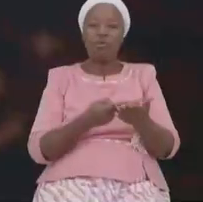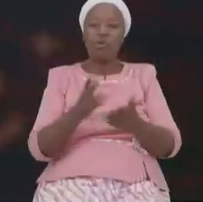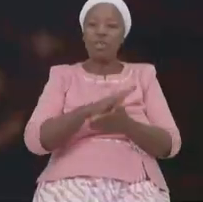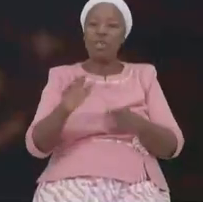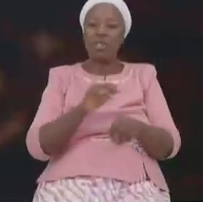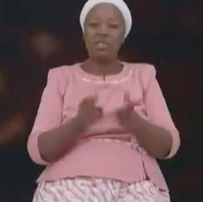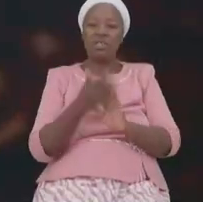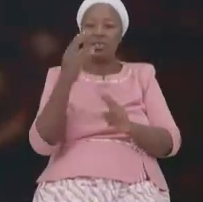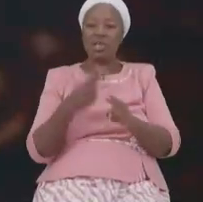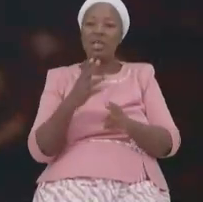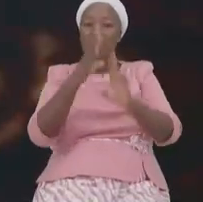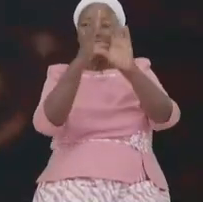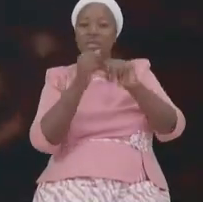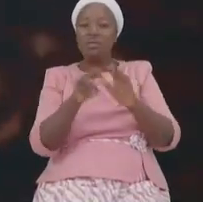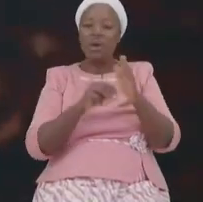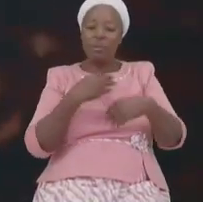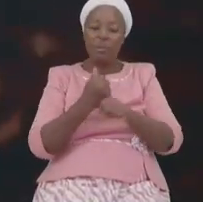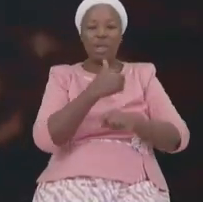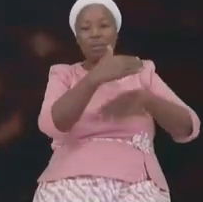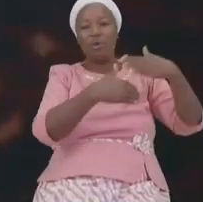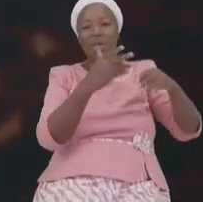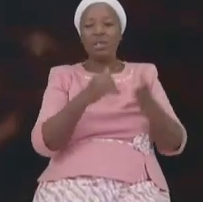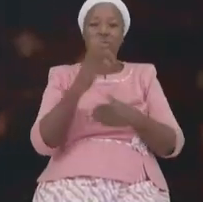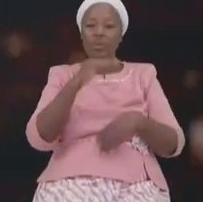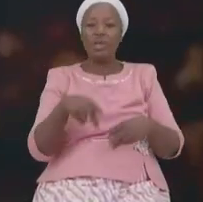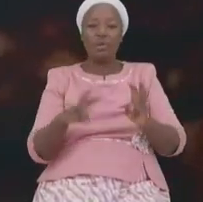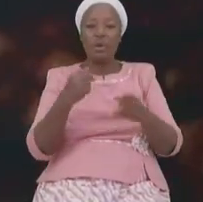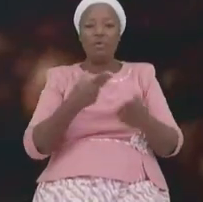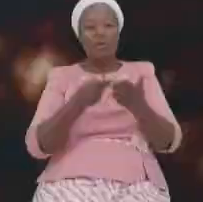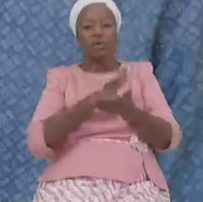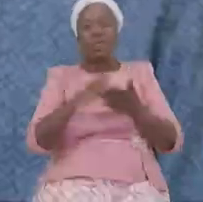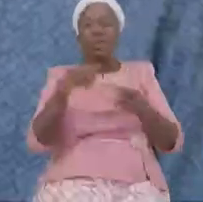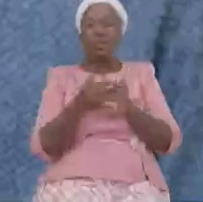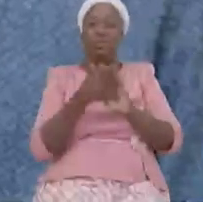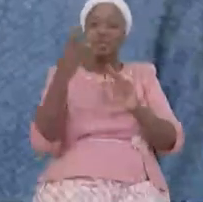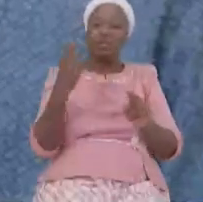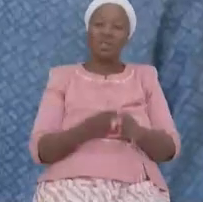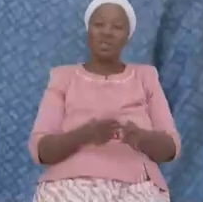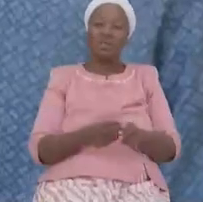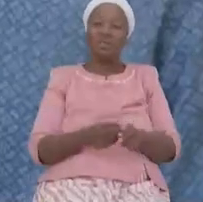réalisation, faire du progrès, ce sera la voie de la sainteté au nom de Jésus.